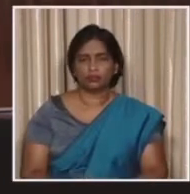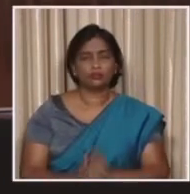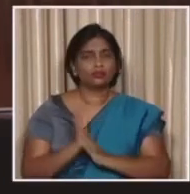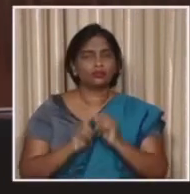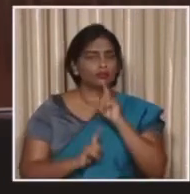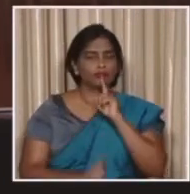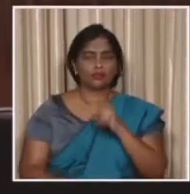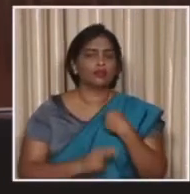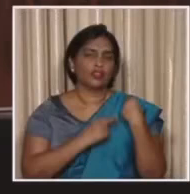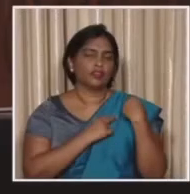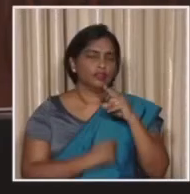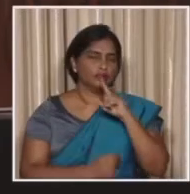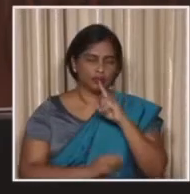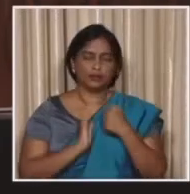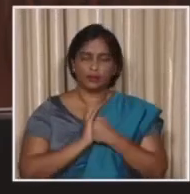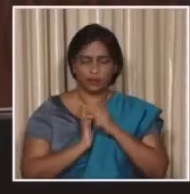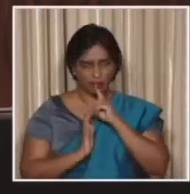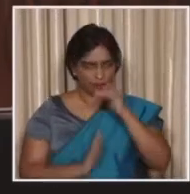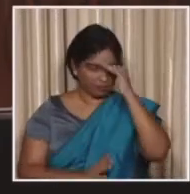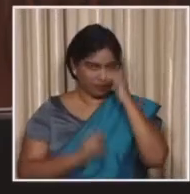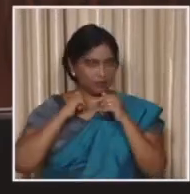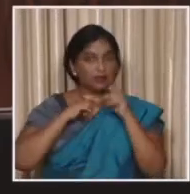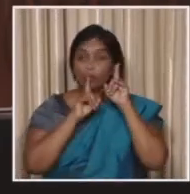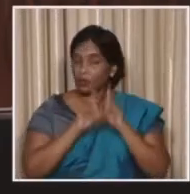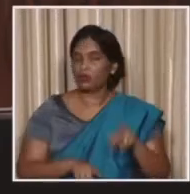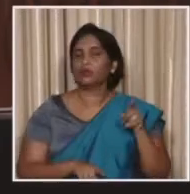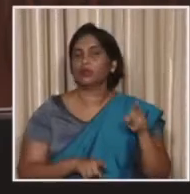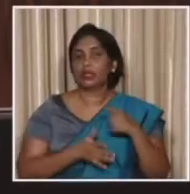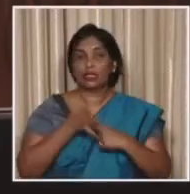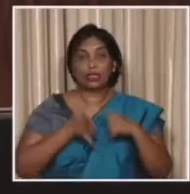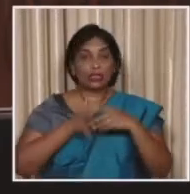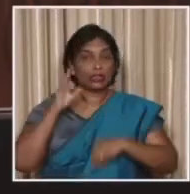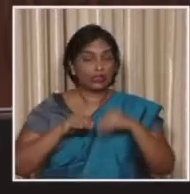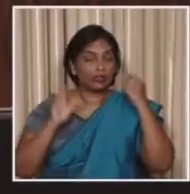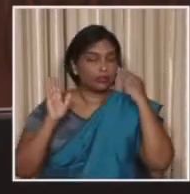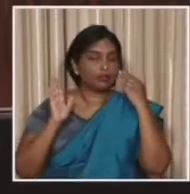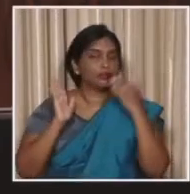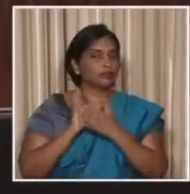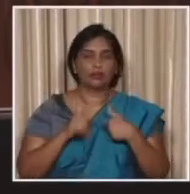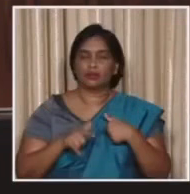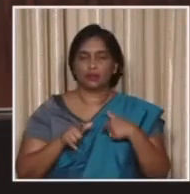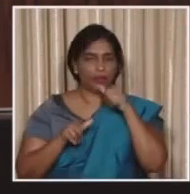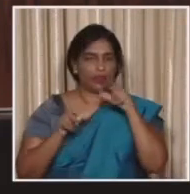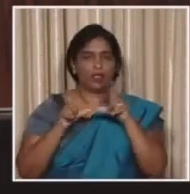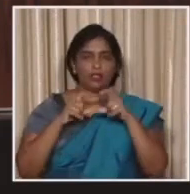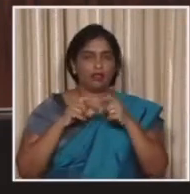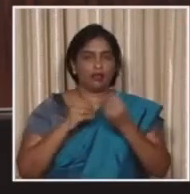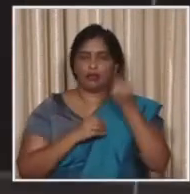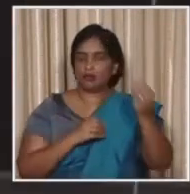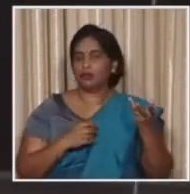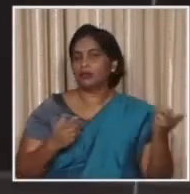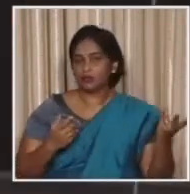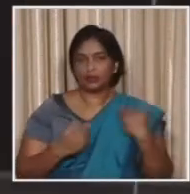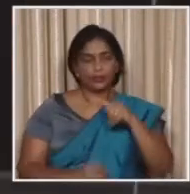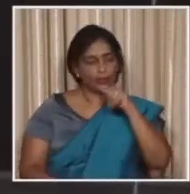මම ඒක වගකීමෙන් කියන්න ඕනේ ගරු කතානායකතුමනි, එවැනි දේශපාලන කරුණු වෙනුවෙන් මේ කිසිදු බලපත්‍රයක් අපි නිකුත් කළ නැහැ. ඒක